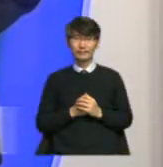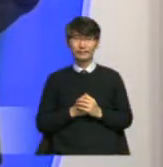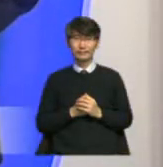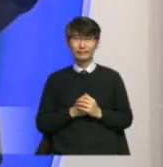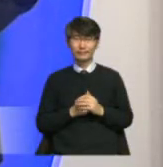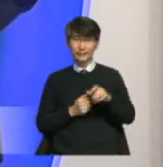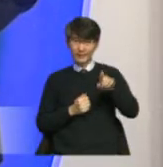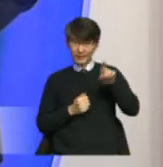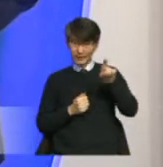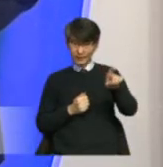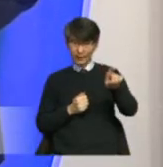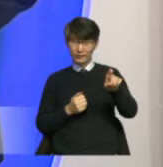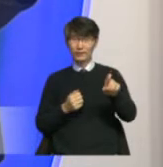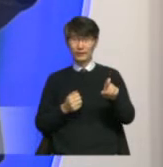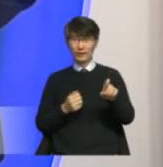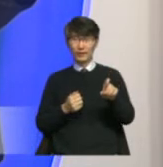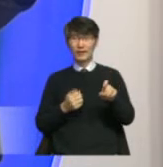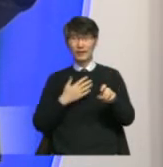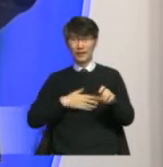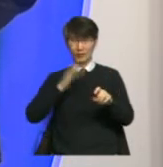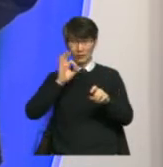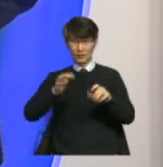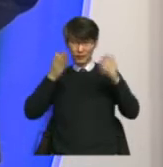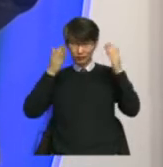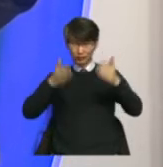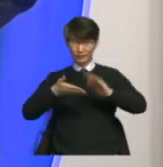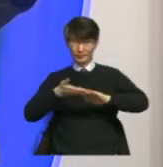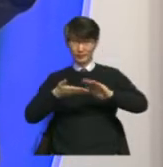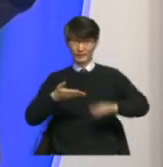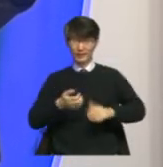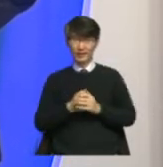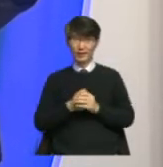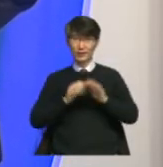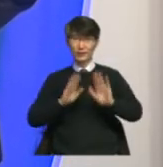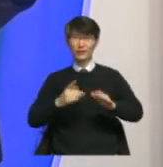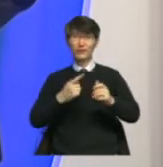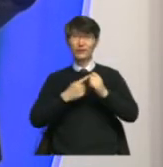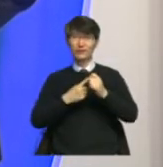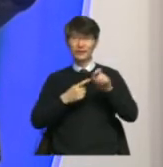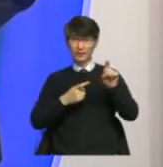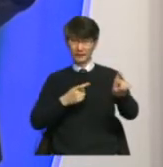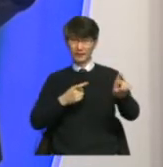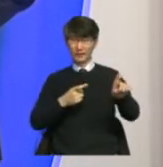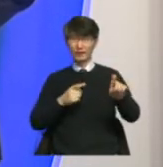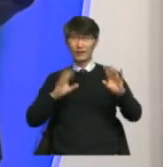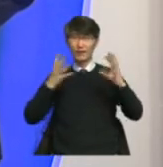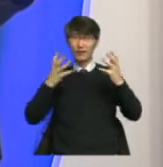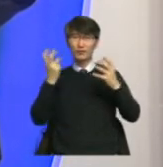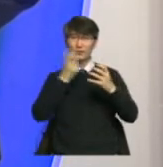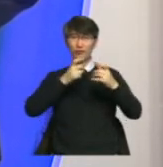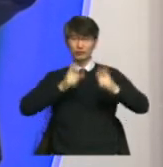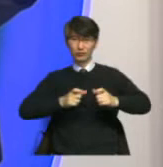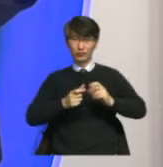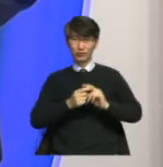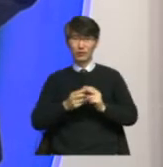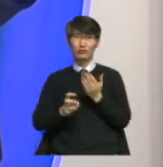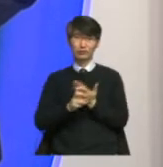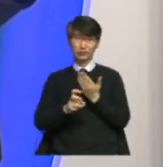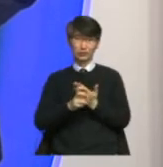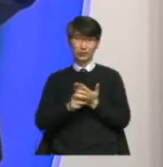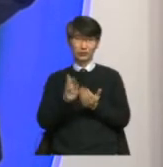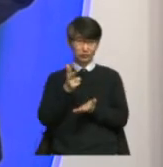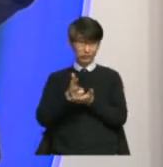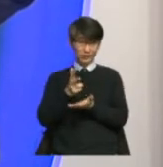키워드로 이슈를 알아보는 클리 키워드입니다 오늘의 첫번째 키워드는 어린이부 구역과 불법주정차